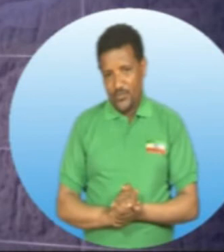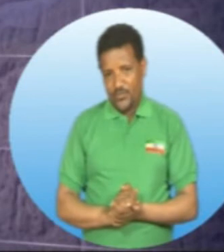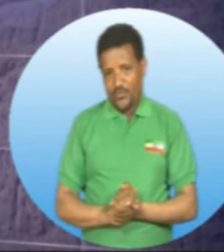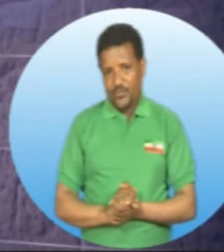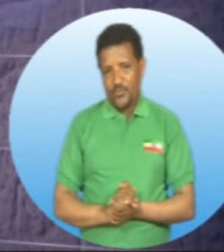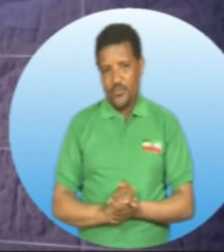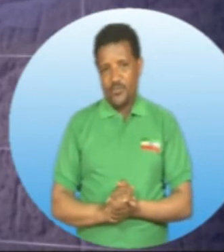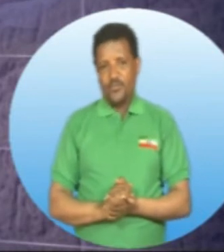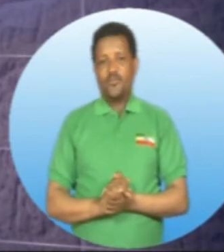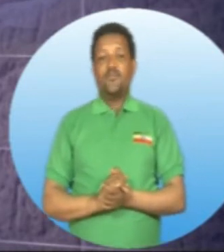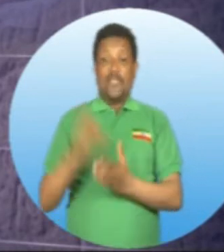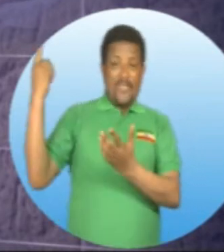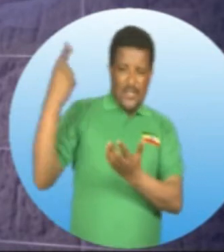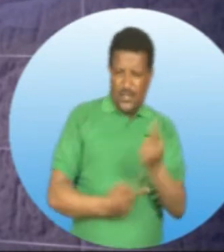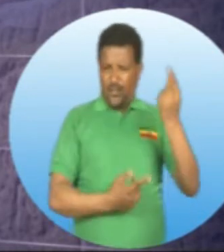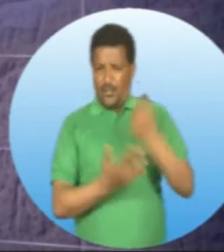አቀርብላችኋለሁ።